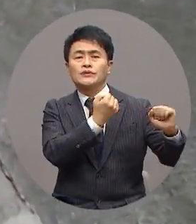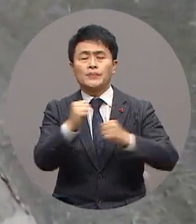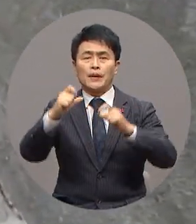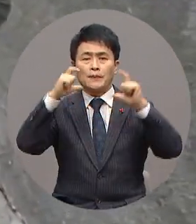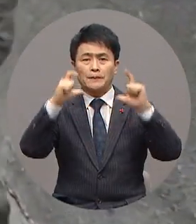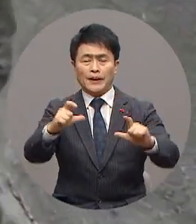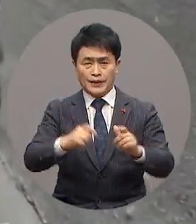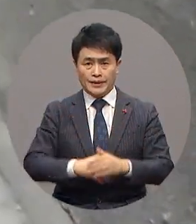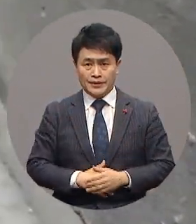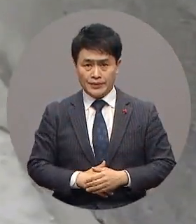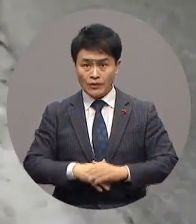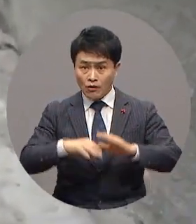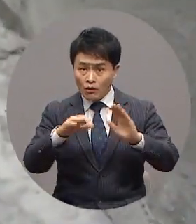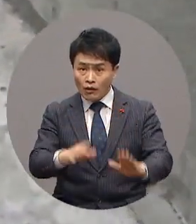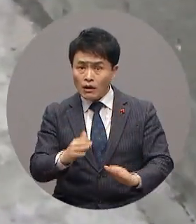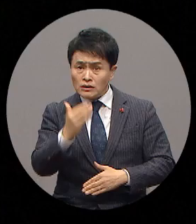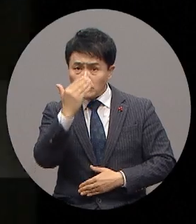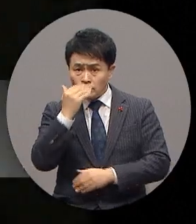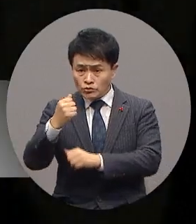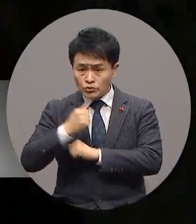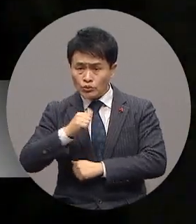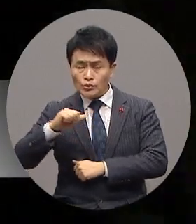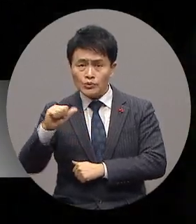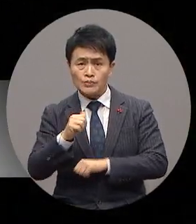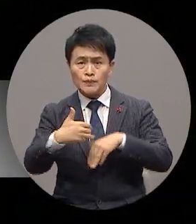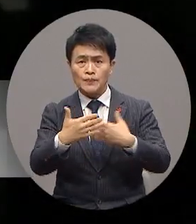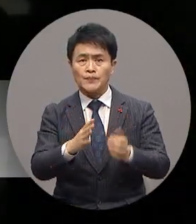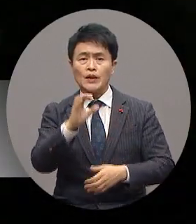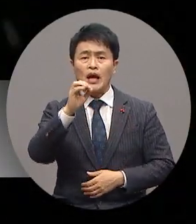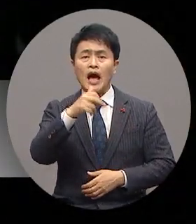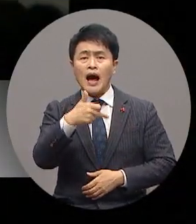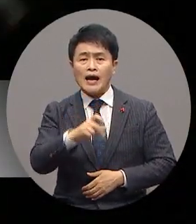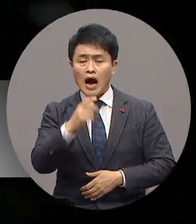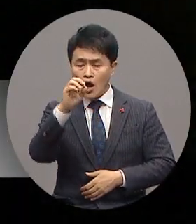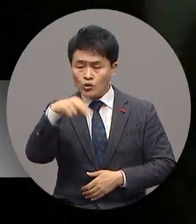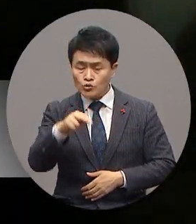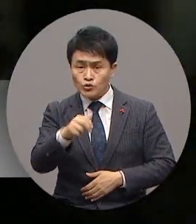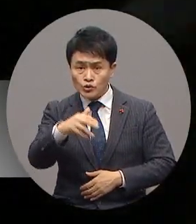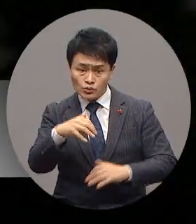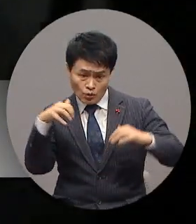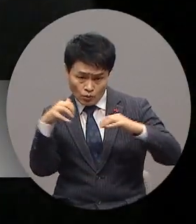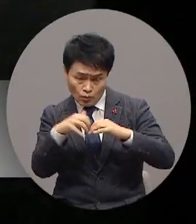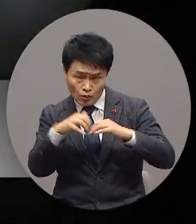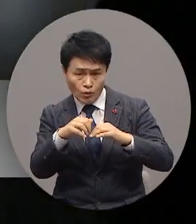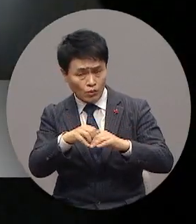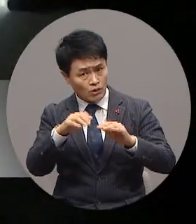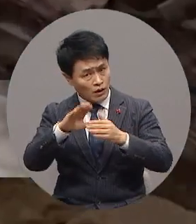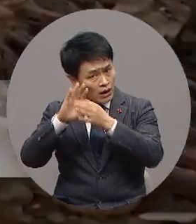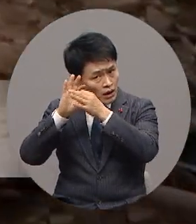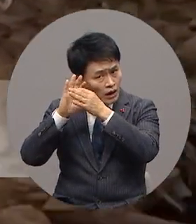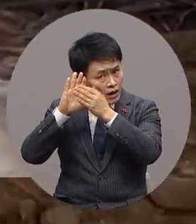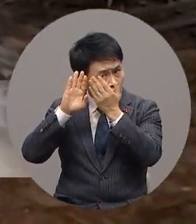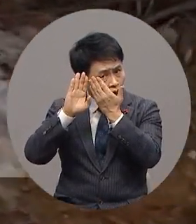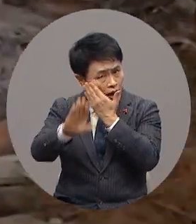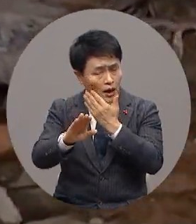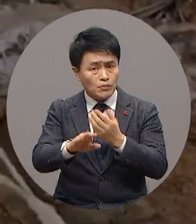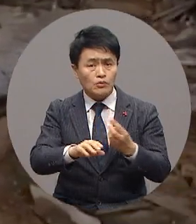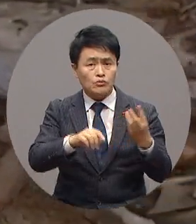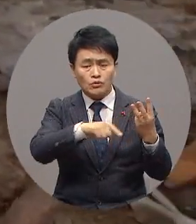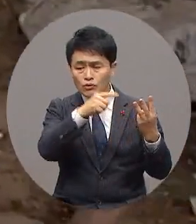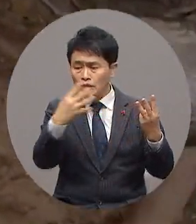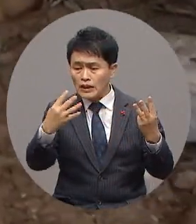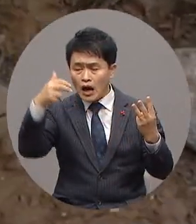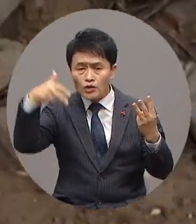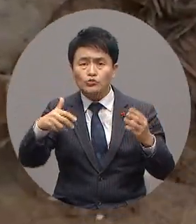내렸다고 밝혔습니다. 이스라엘 군 대변인은 칸 유니스 공격 작전이 앞으로 3, 4주 정도 걸릴 것으로 예상한다고